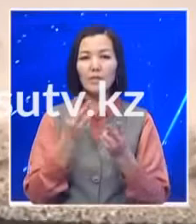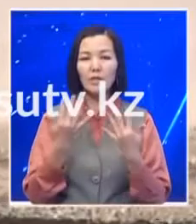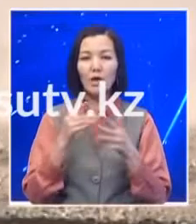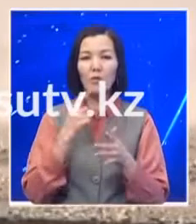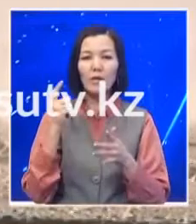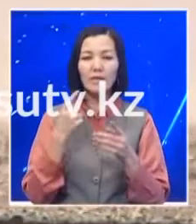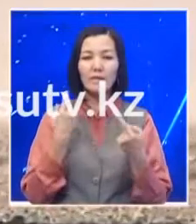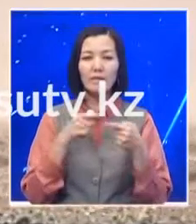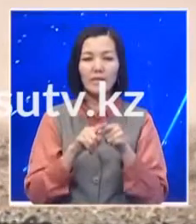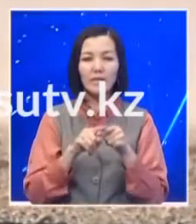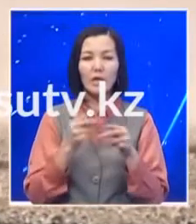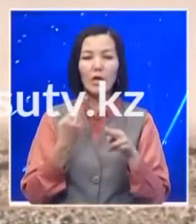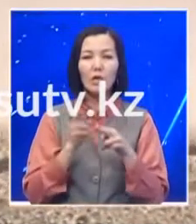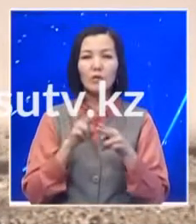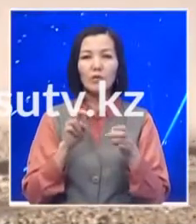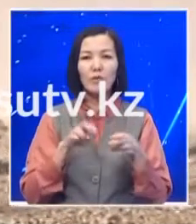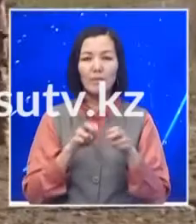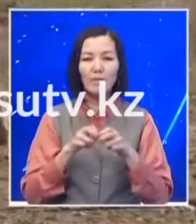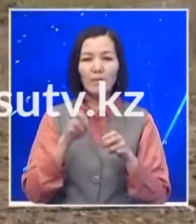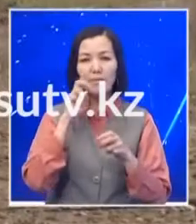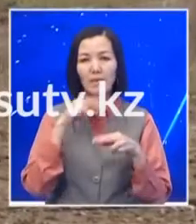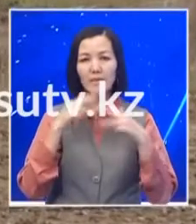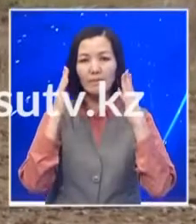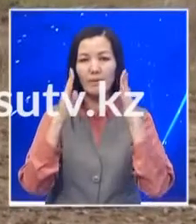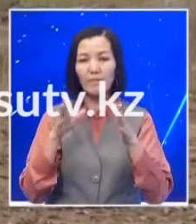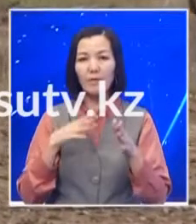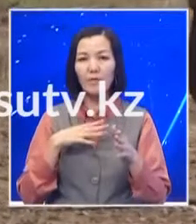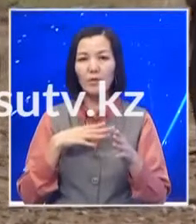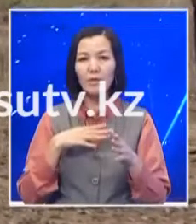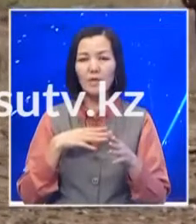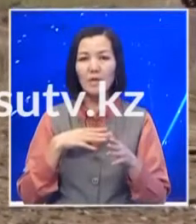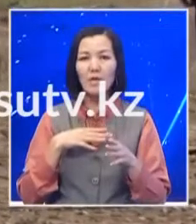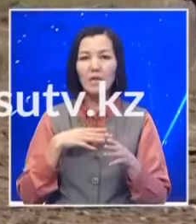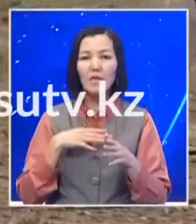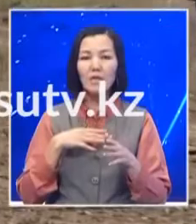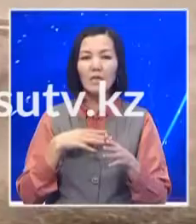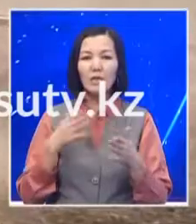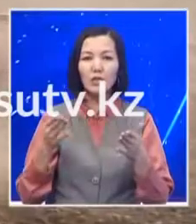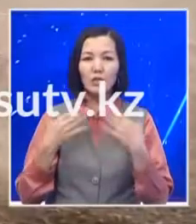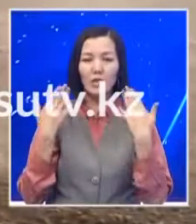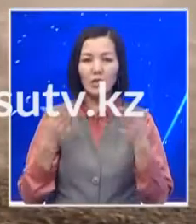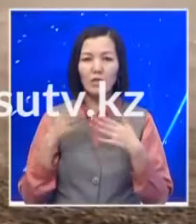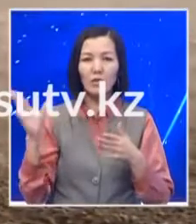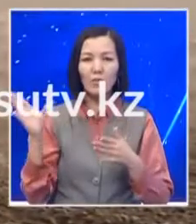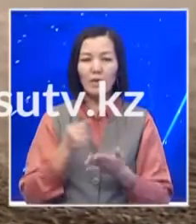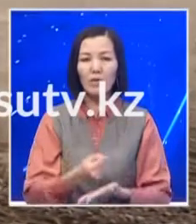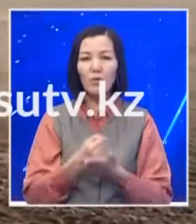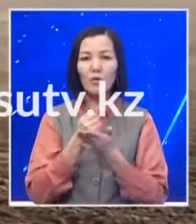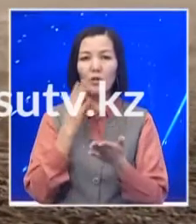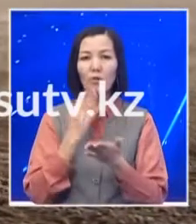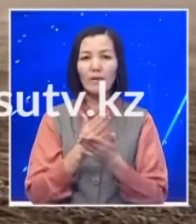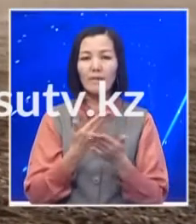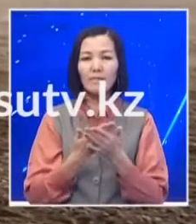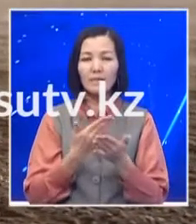шаруашылық техникасы. Сондықтан бұл мәселеге үкімет аса мән беріп отыр. Шаруалардың жұмысын жеңілдетуге барынша қолдау танытуда. Мәселен,